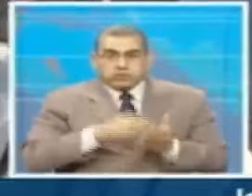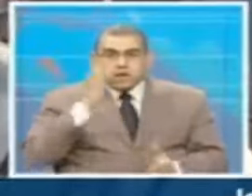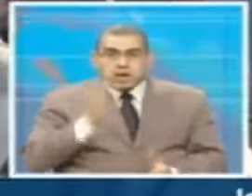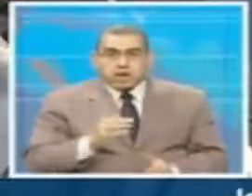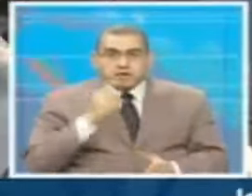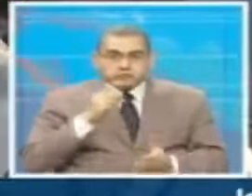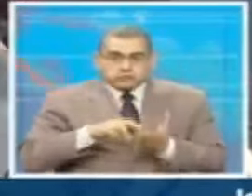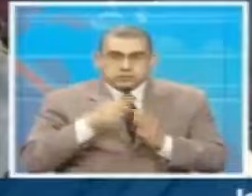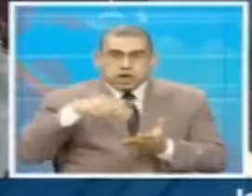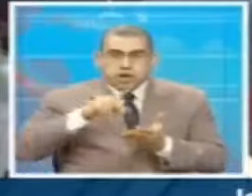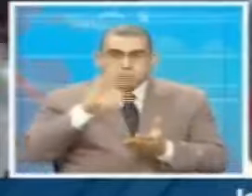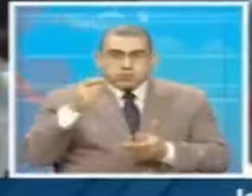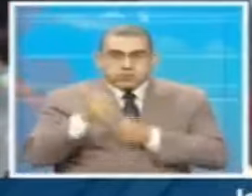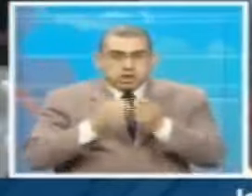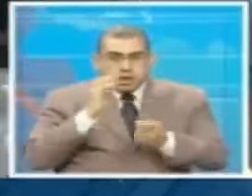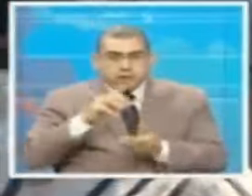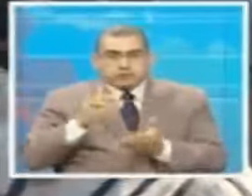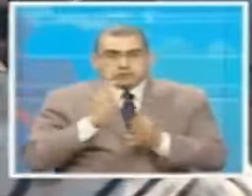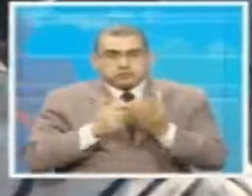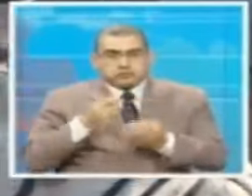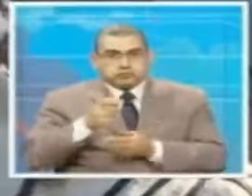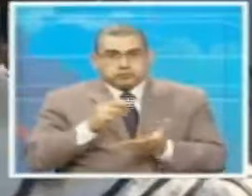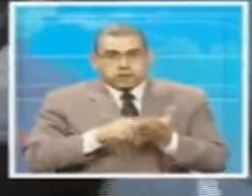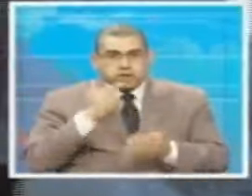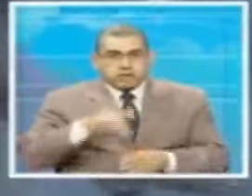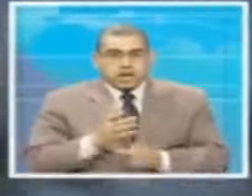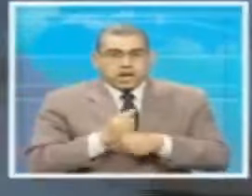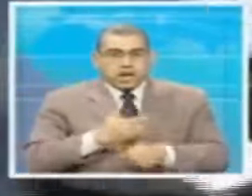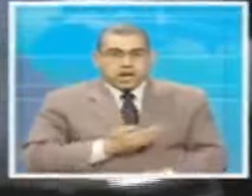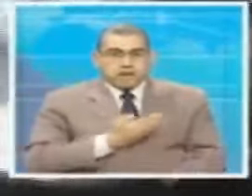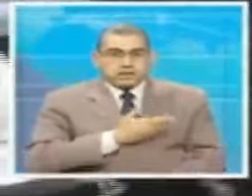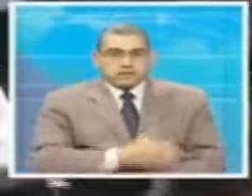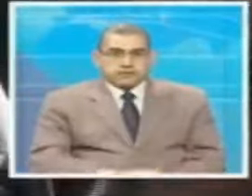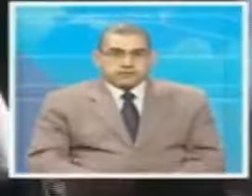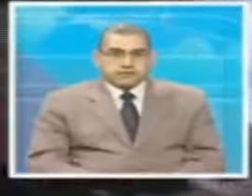عن هذا القرار بالنظر إلى مستويات الجوع الحاد في غزة.